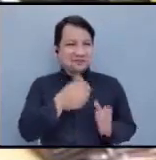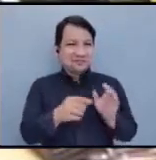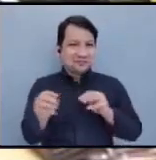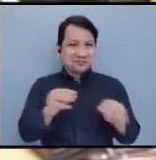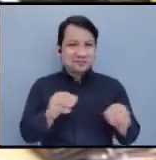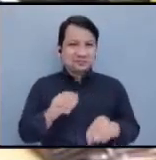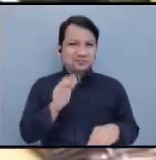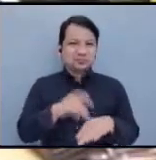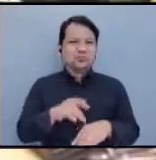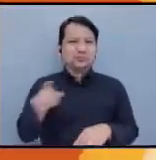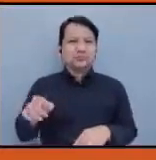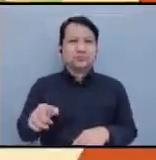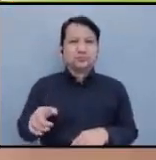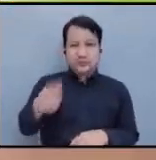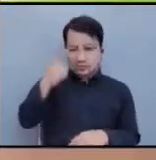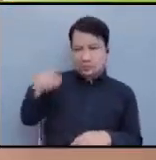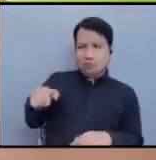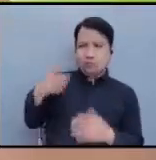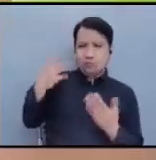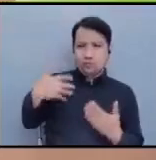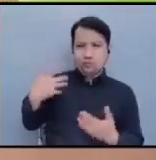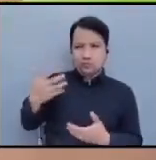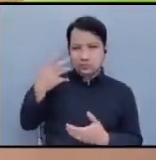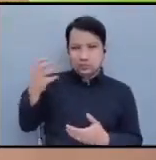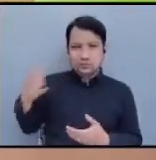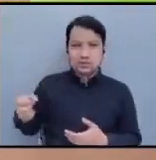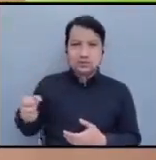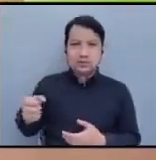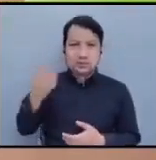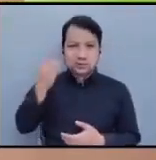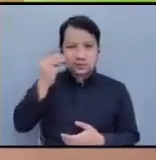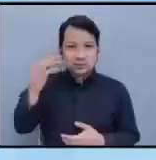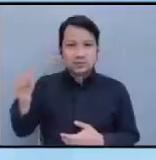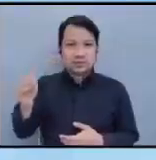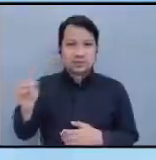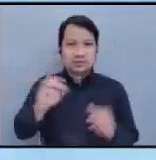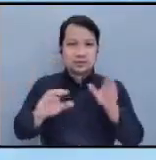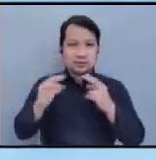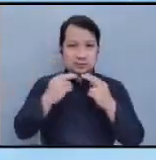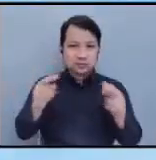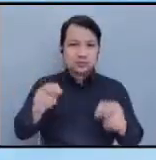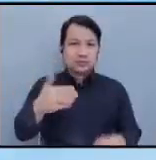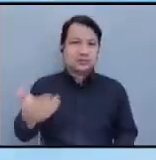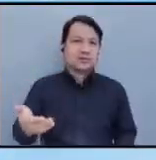Gigil na gigil. Diane Medina Ilustre para sa TalkBiz.